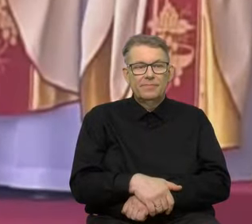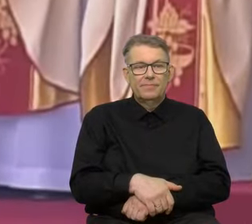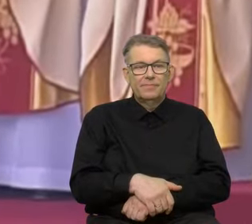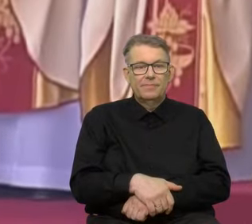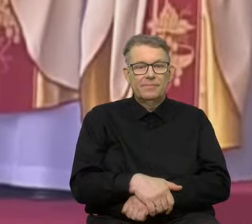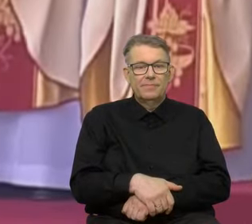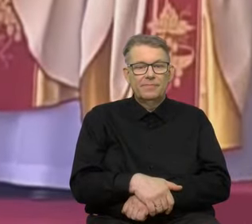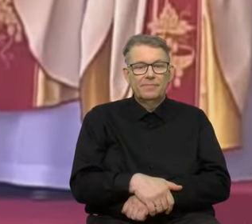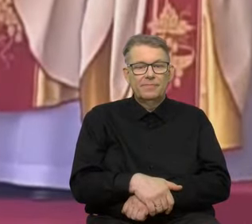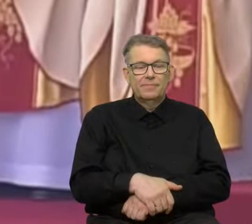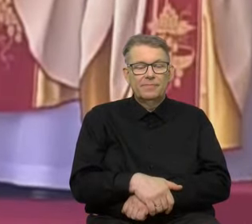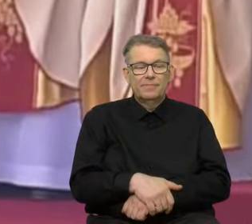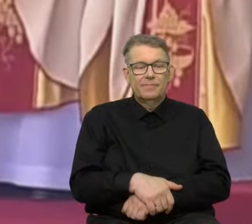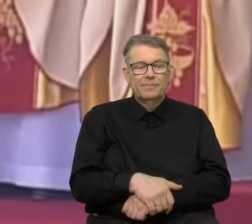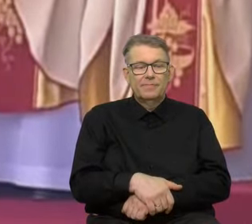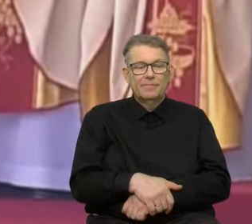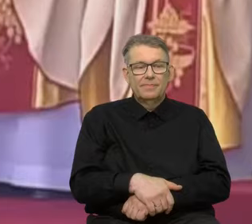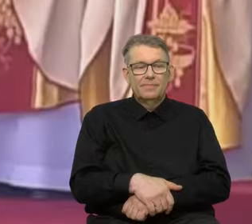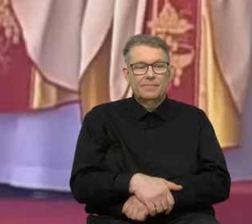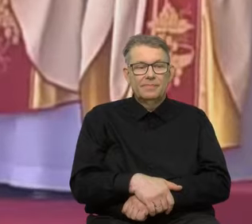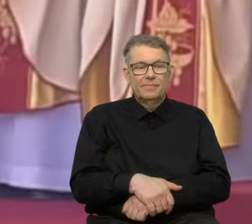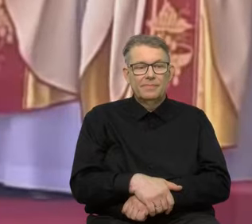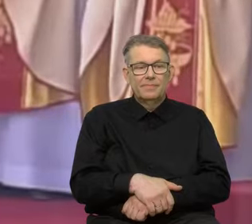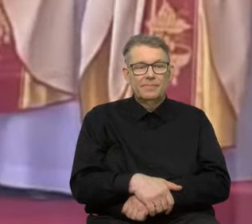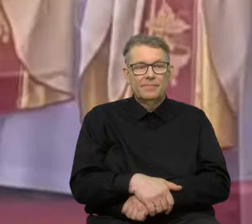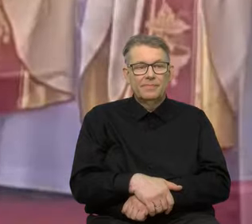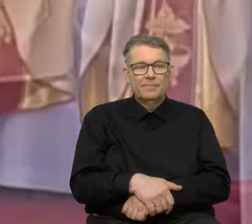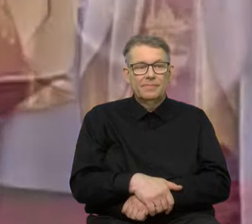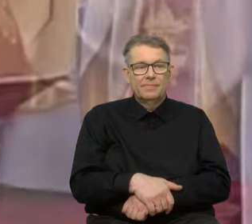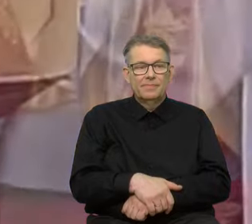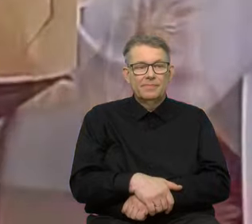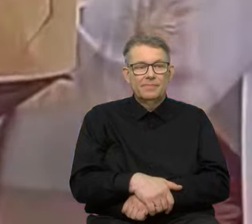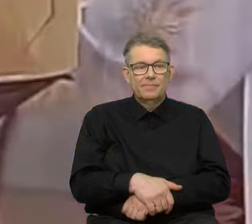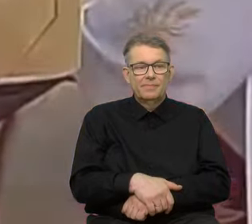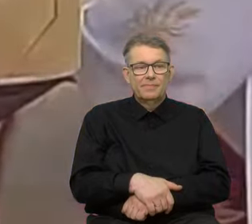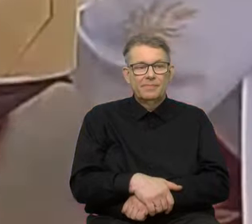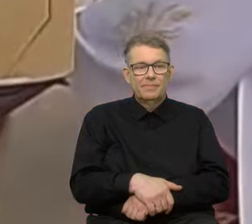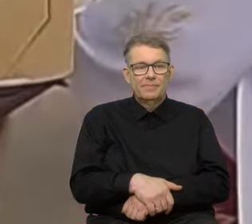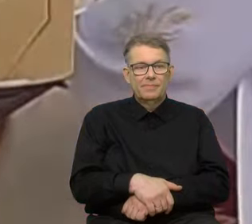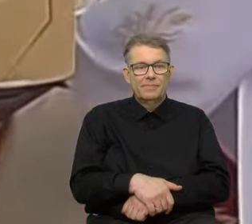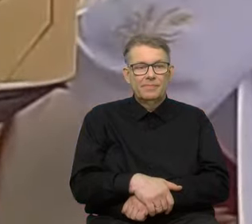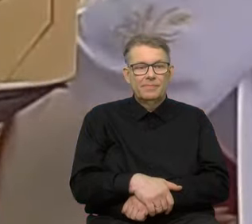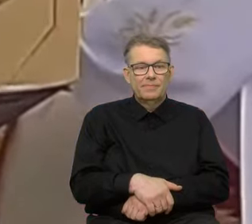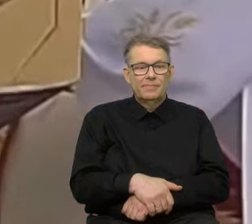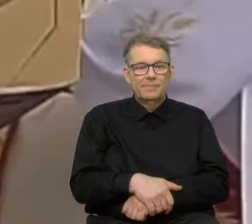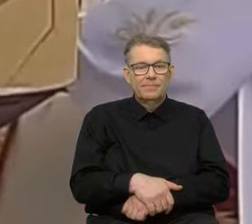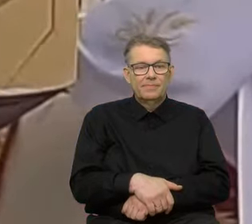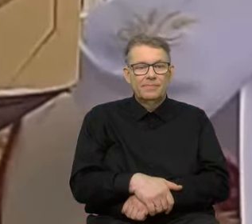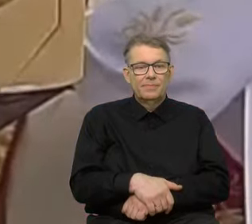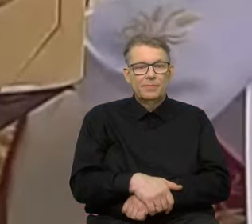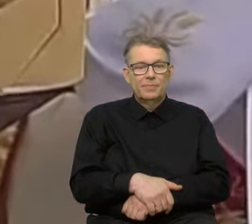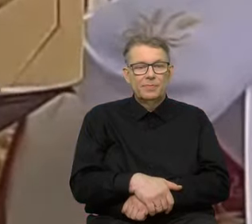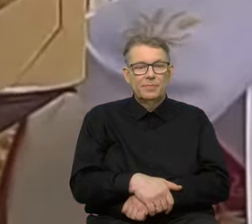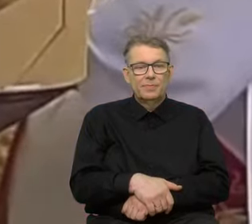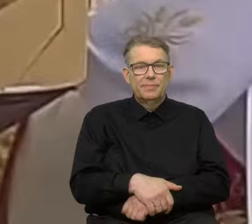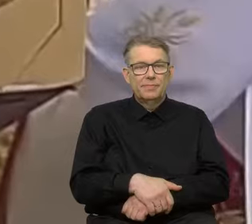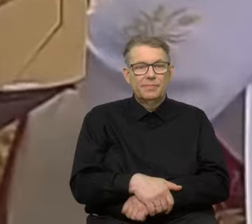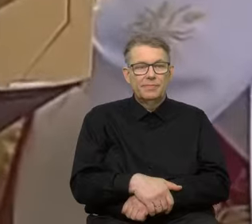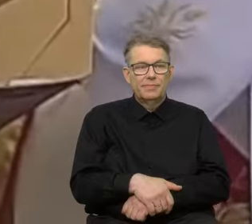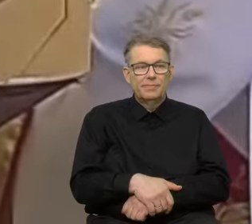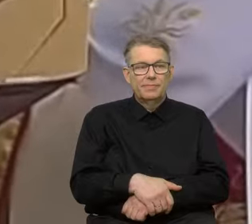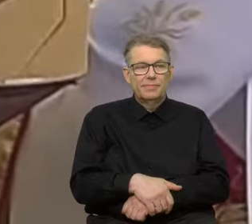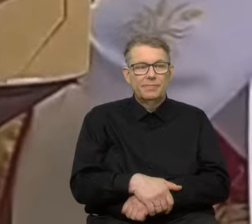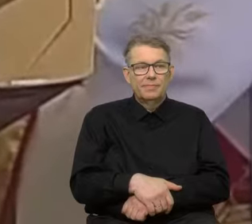Sopoćko presbiter, qui vitam suam misericordiae divine